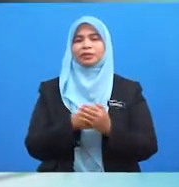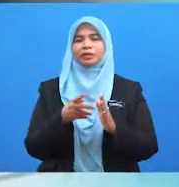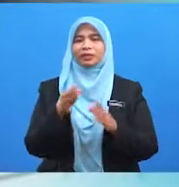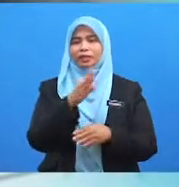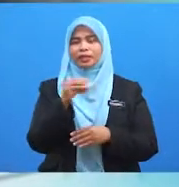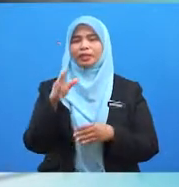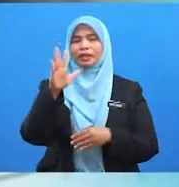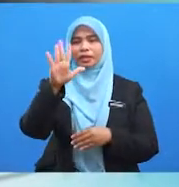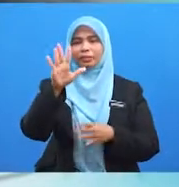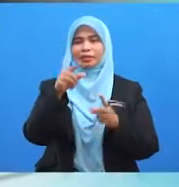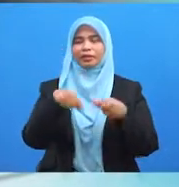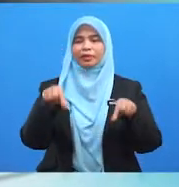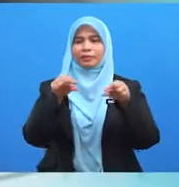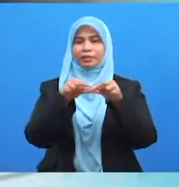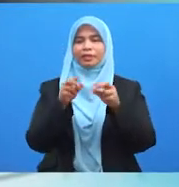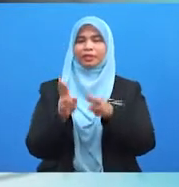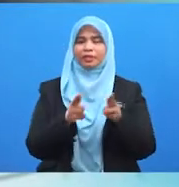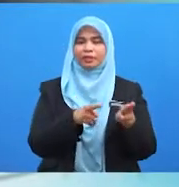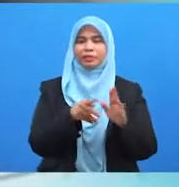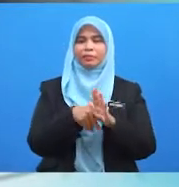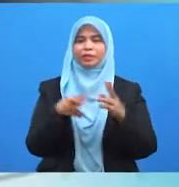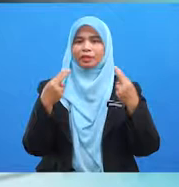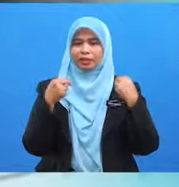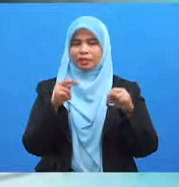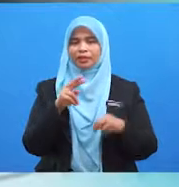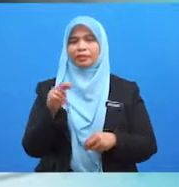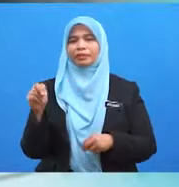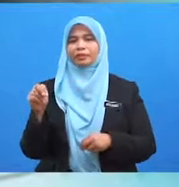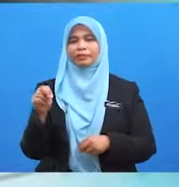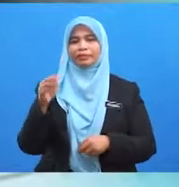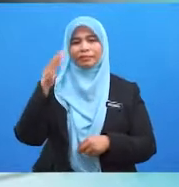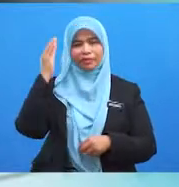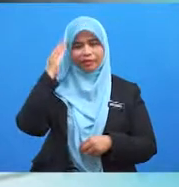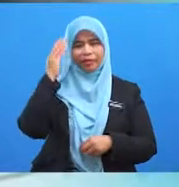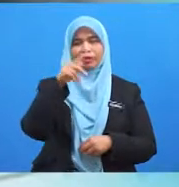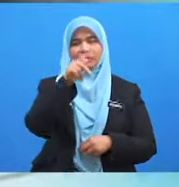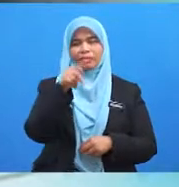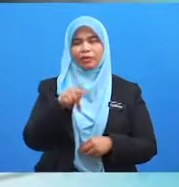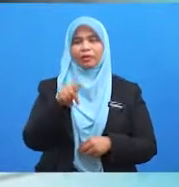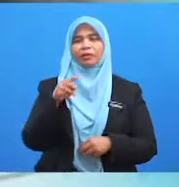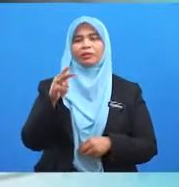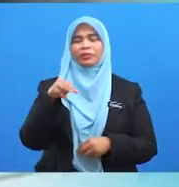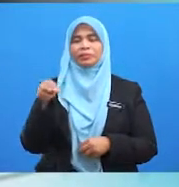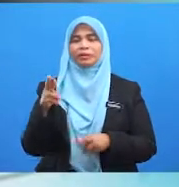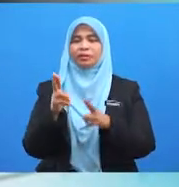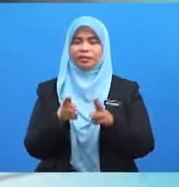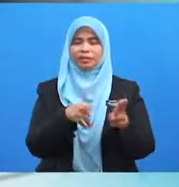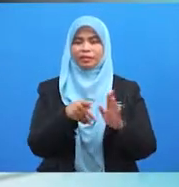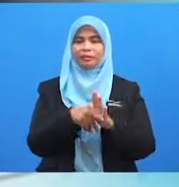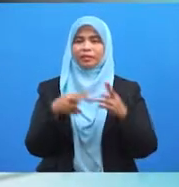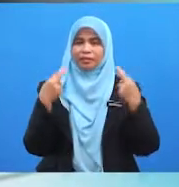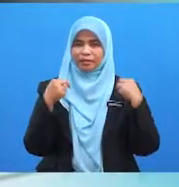kepentingan rancangan perniagaan. Tahukah murid-murid, rancangan perniagaan